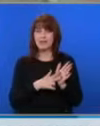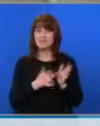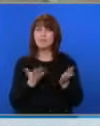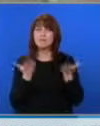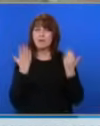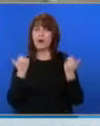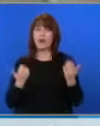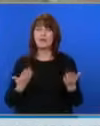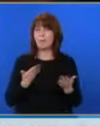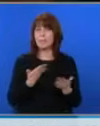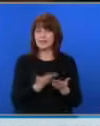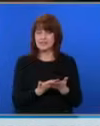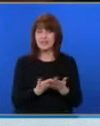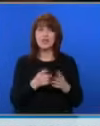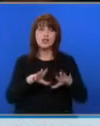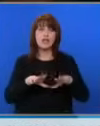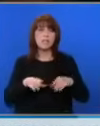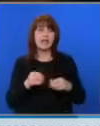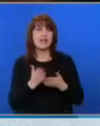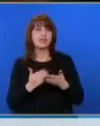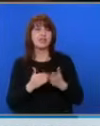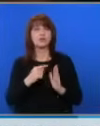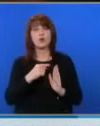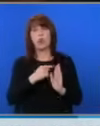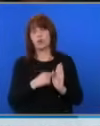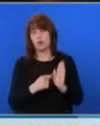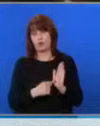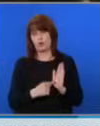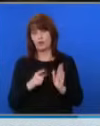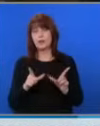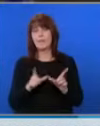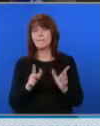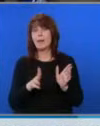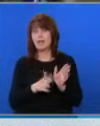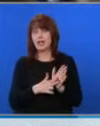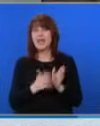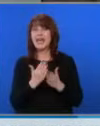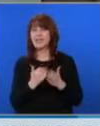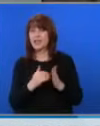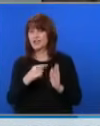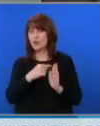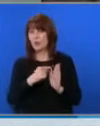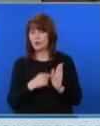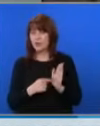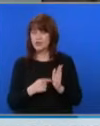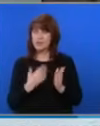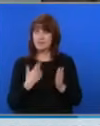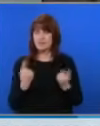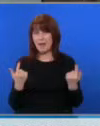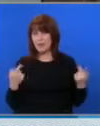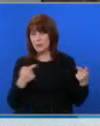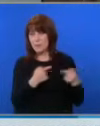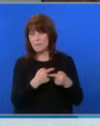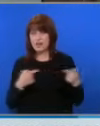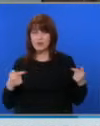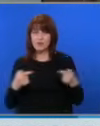по-рано представиха и че са приели част от точките в този меморандум. Част от точките обаче предизвикват противоречия между